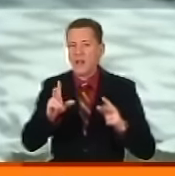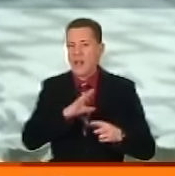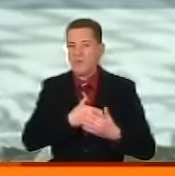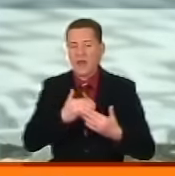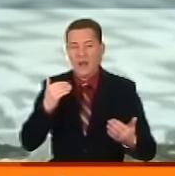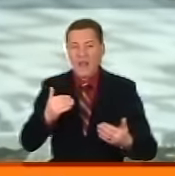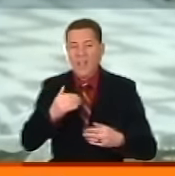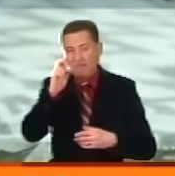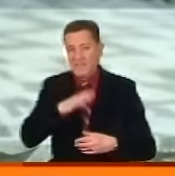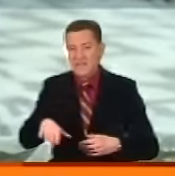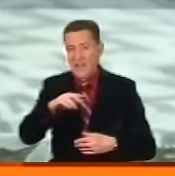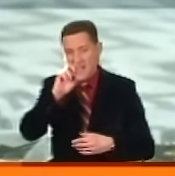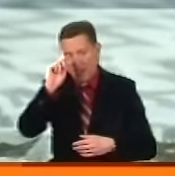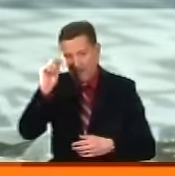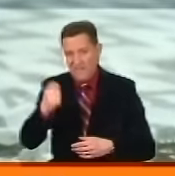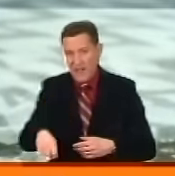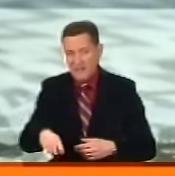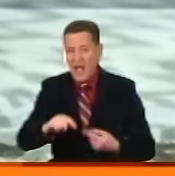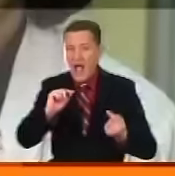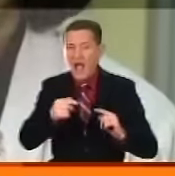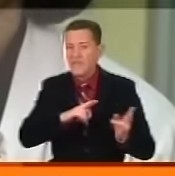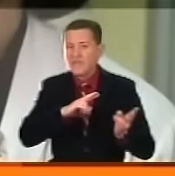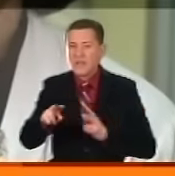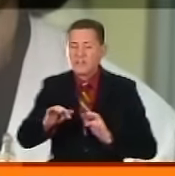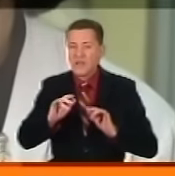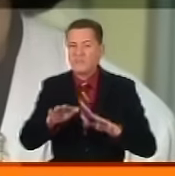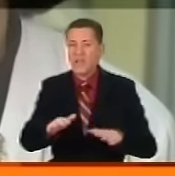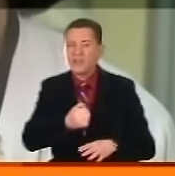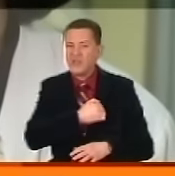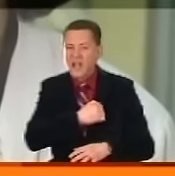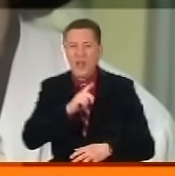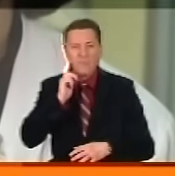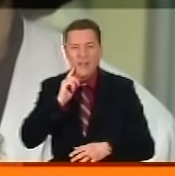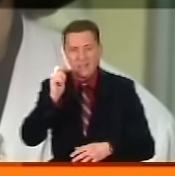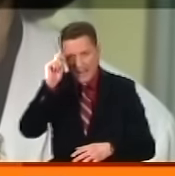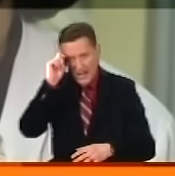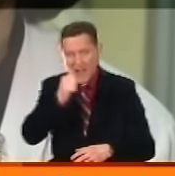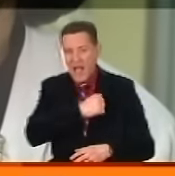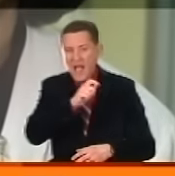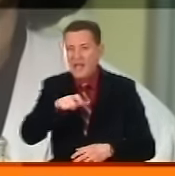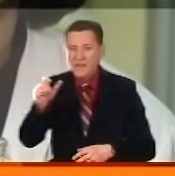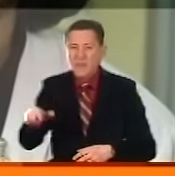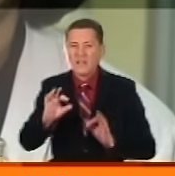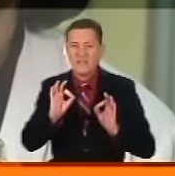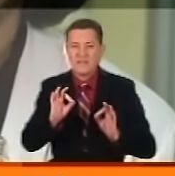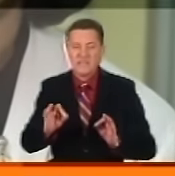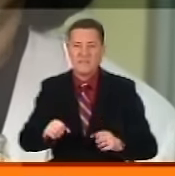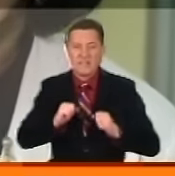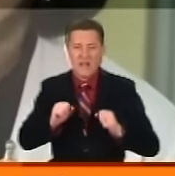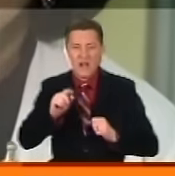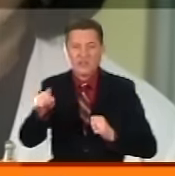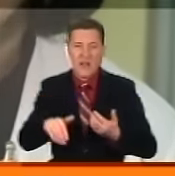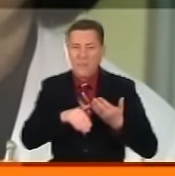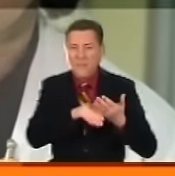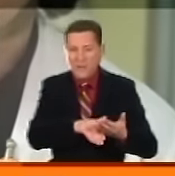война, антитеррористическая операция. Благотворители, жалея молодых ребят, солдат, которые там погибают, естественно, не стараются им помочь, спасая такие же